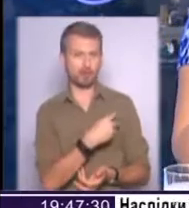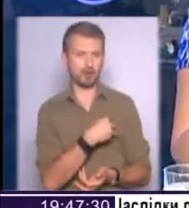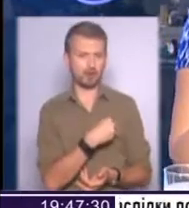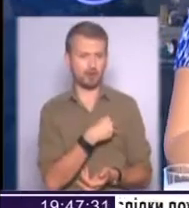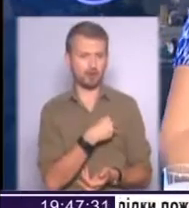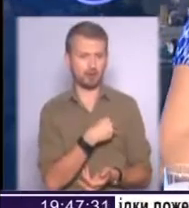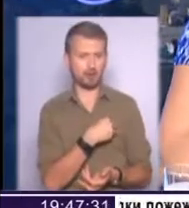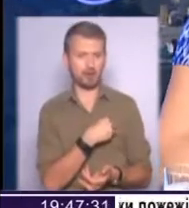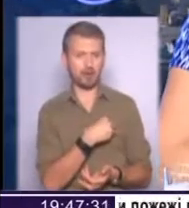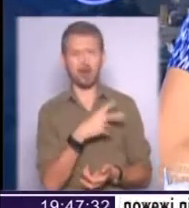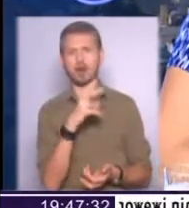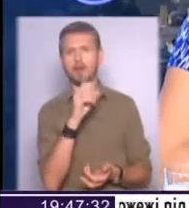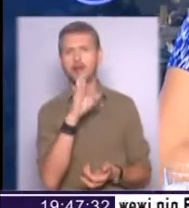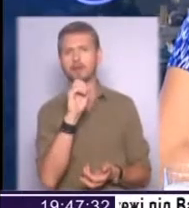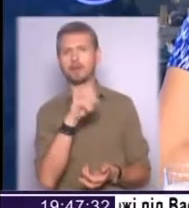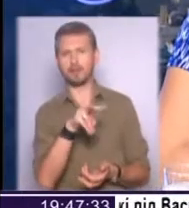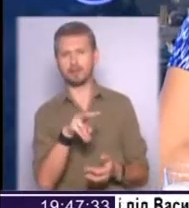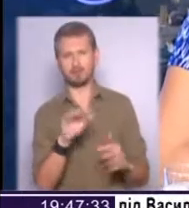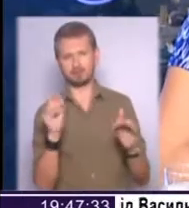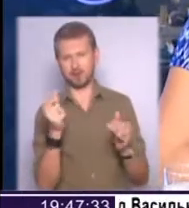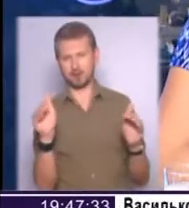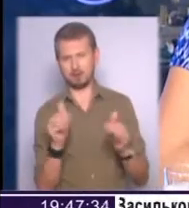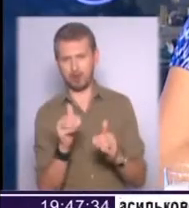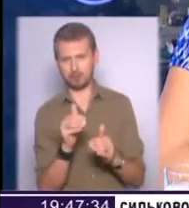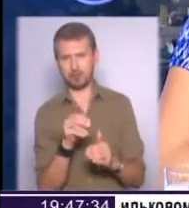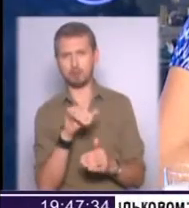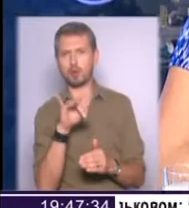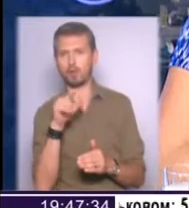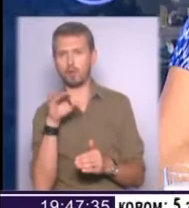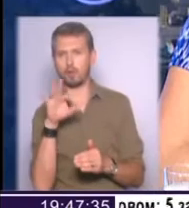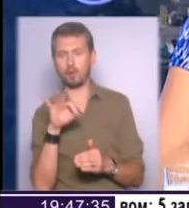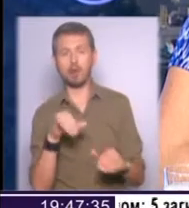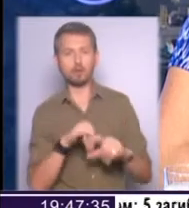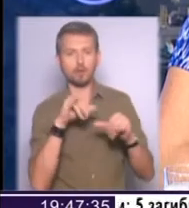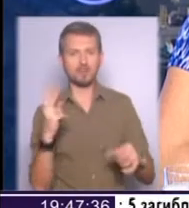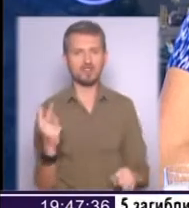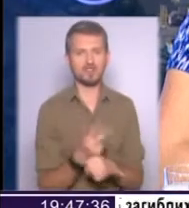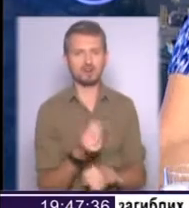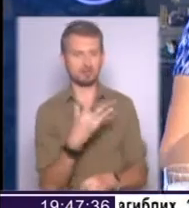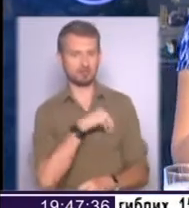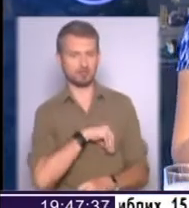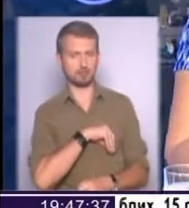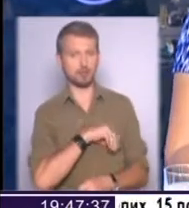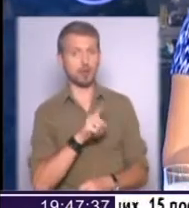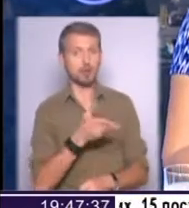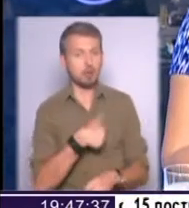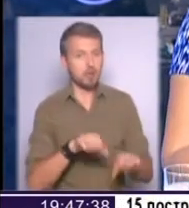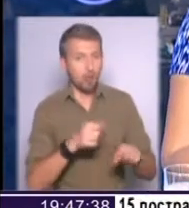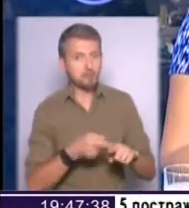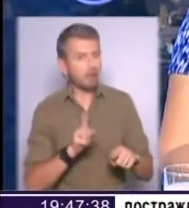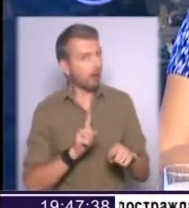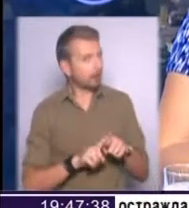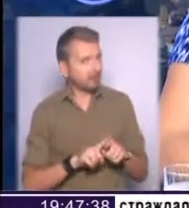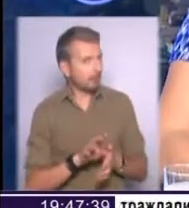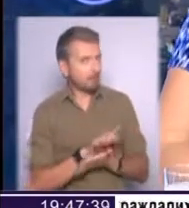значно, як Пирогово у Києві, так? Вдвічі зросли. Тобто, що ми можемо, а це, перепрошую,